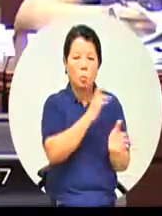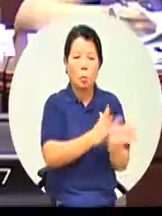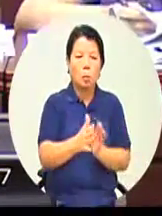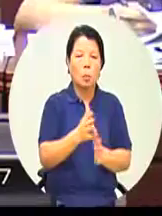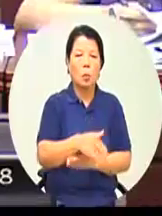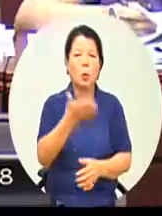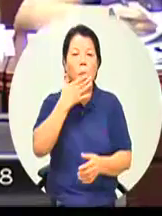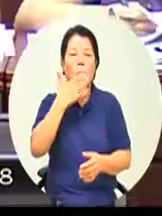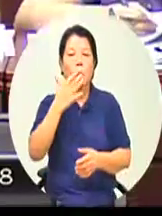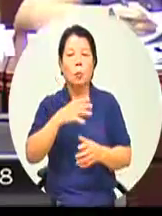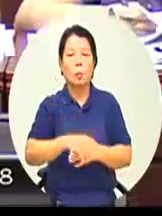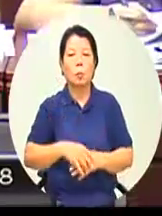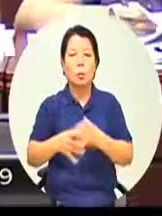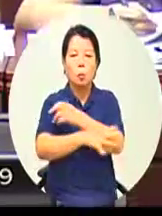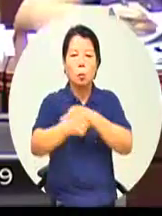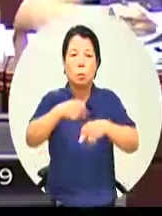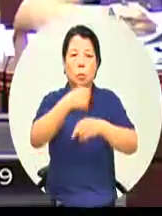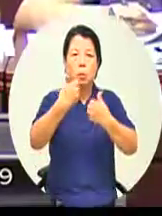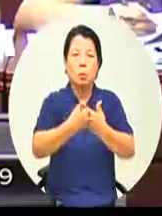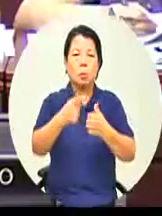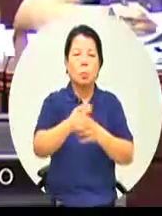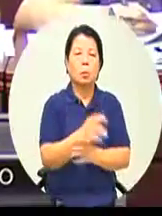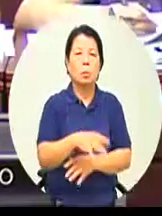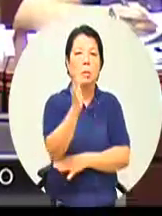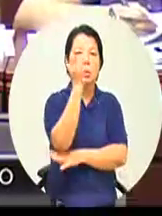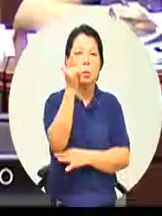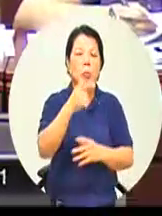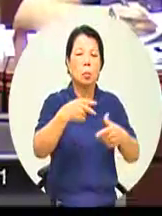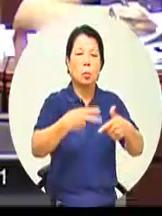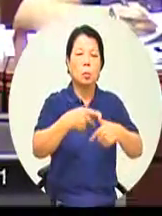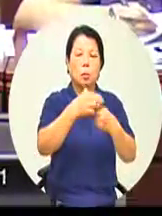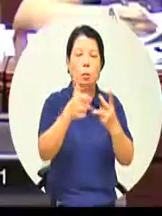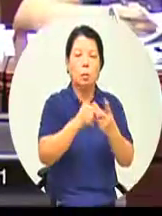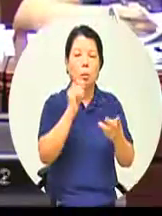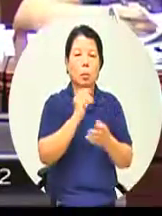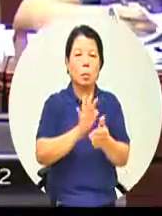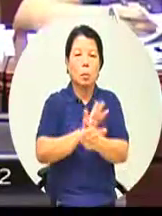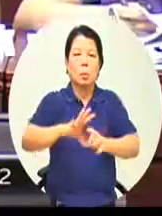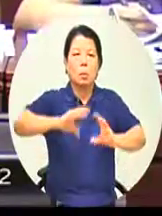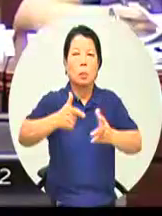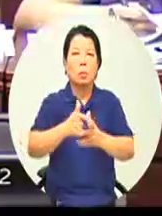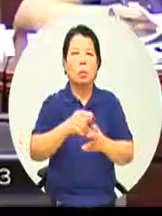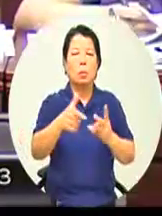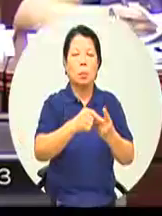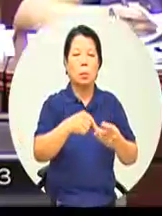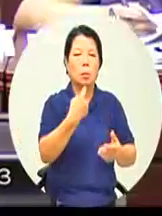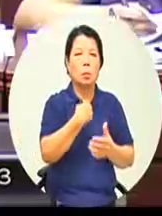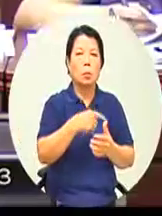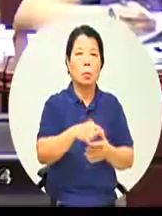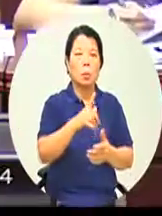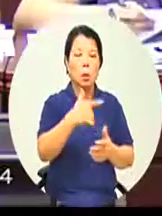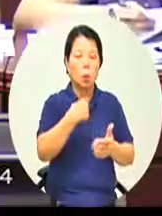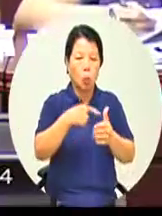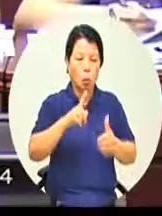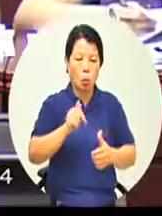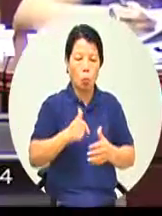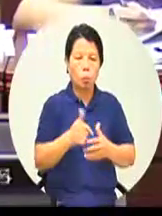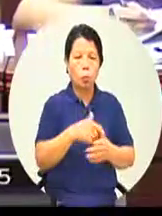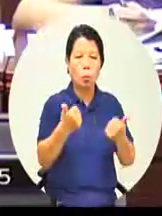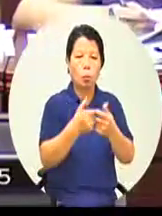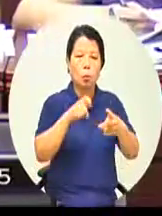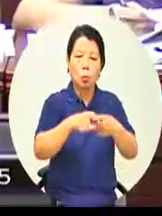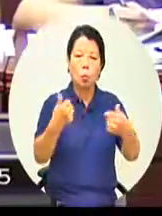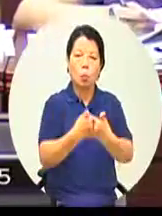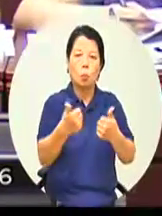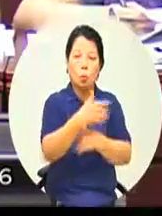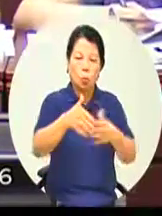会，或者说这个树德科大，还有这个爱国同心会，还有教保人员自己的工会，正在进到6个